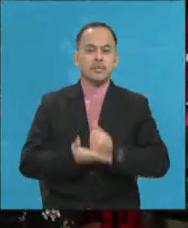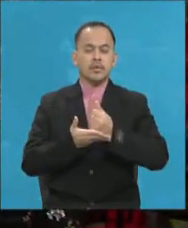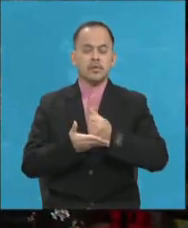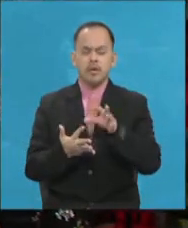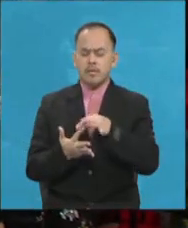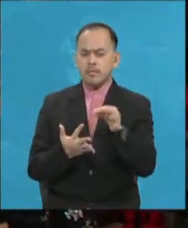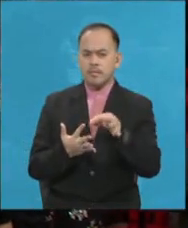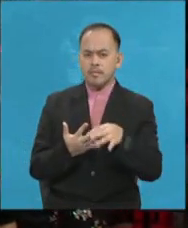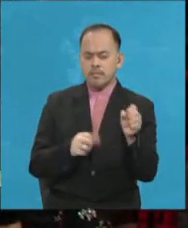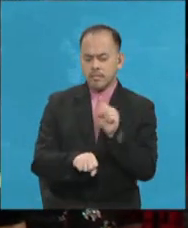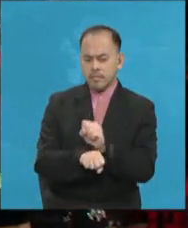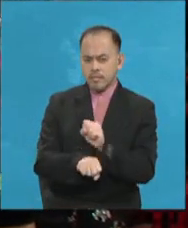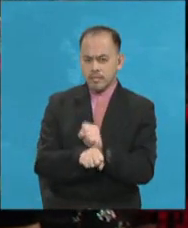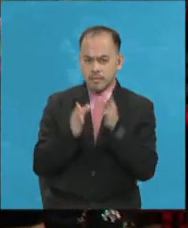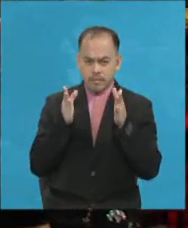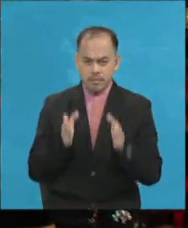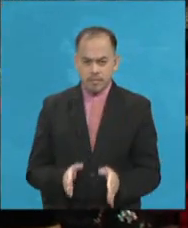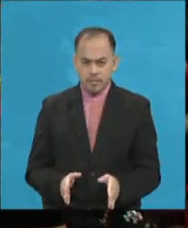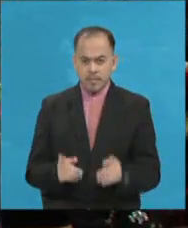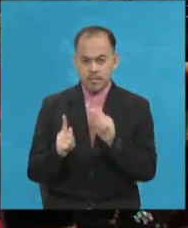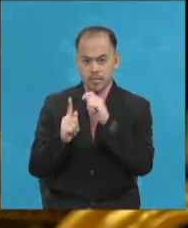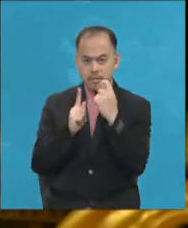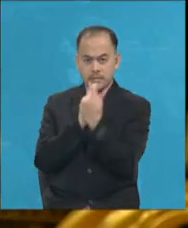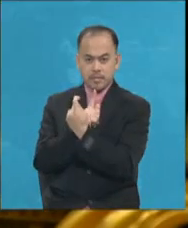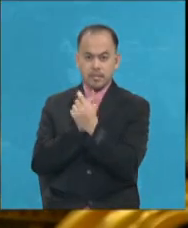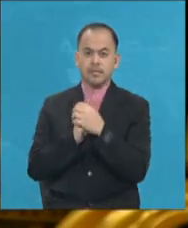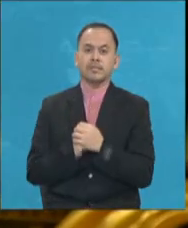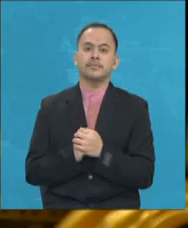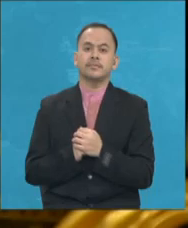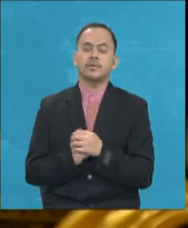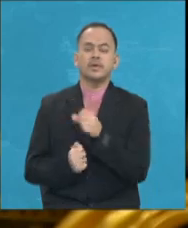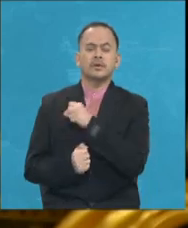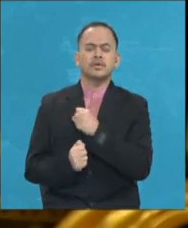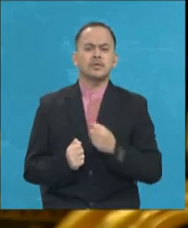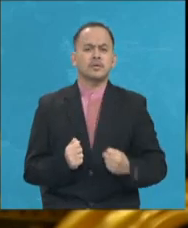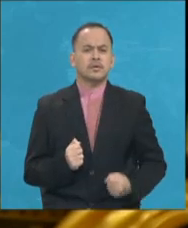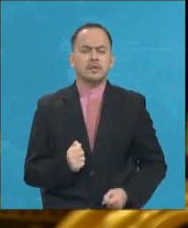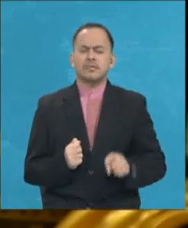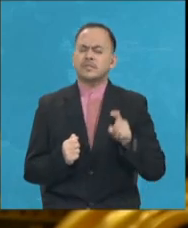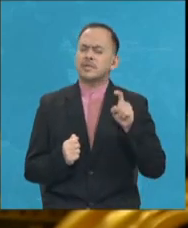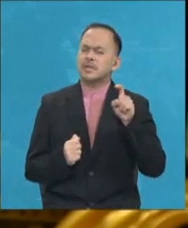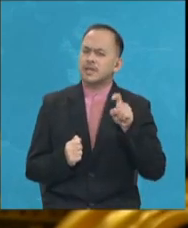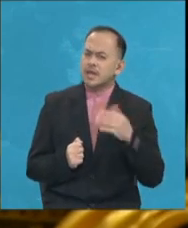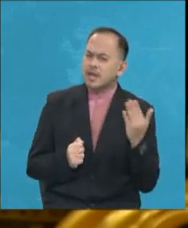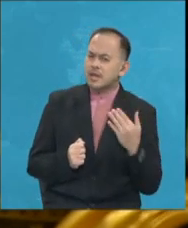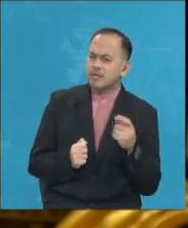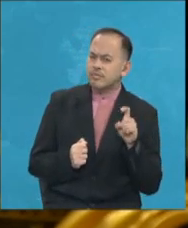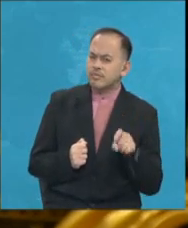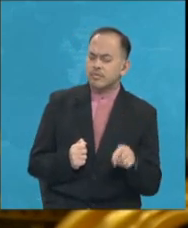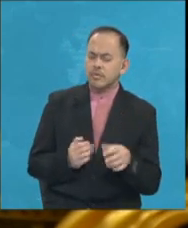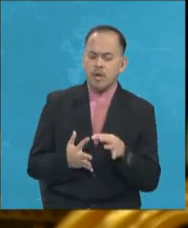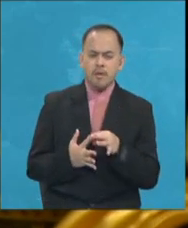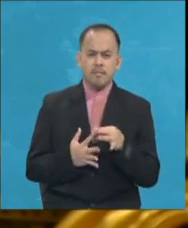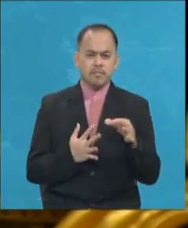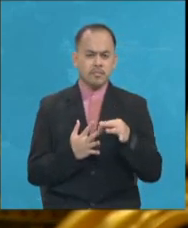pencari pencari kerja tempatan Hai PT sering menekankan Hai supaya pencari